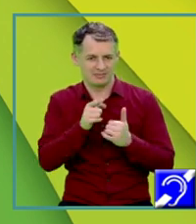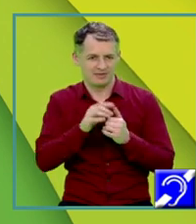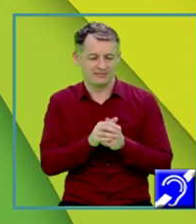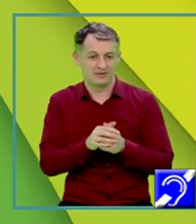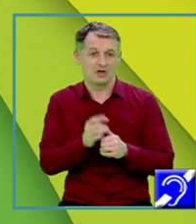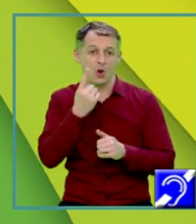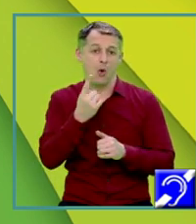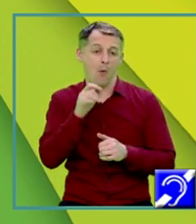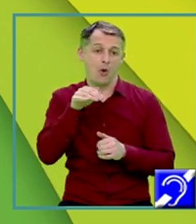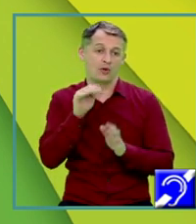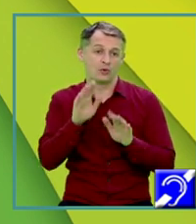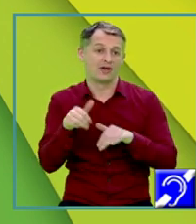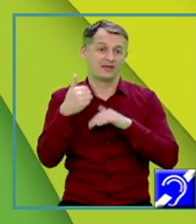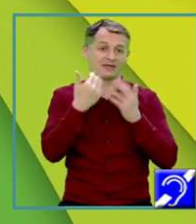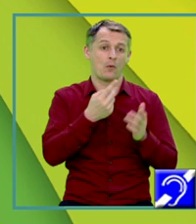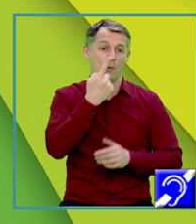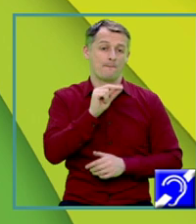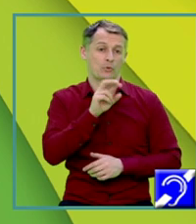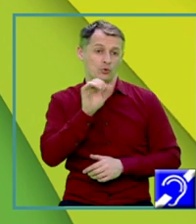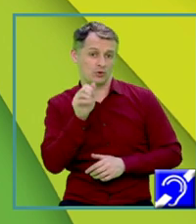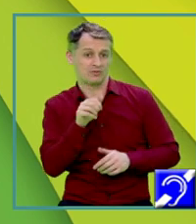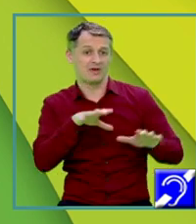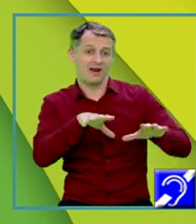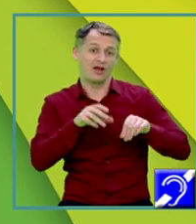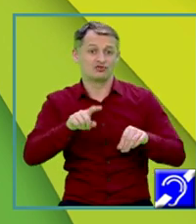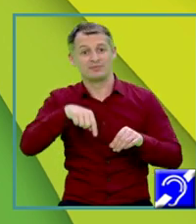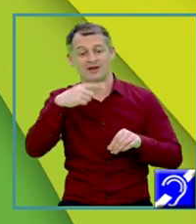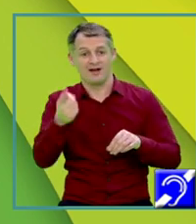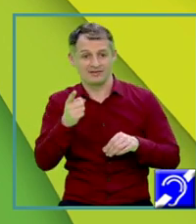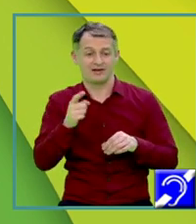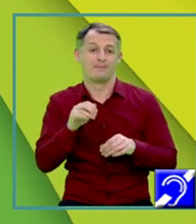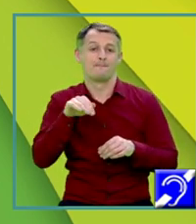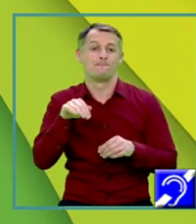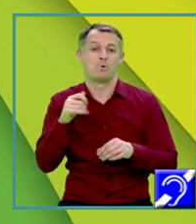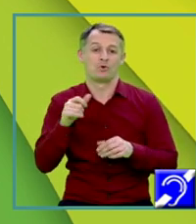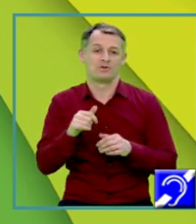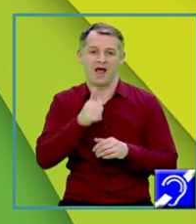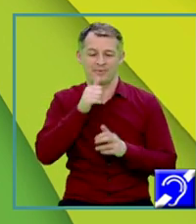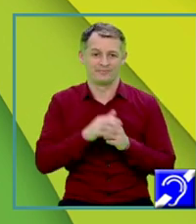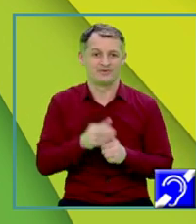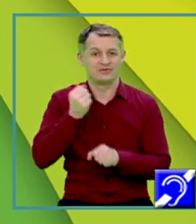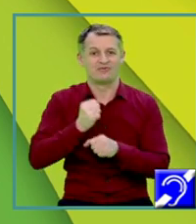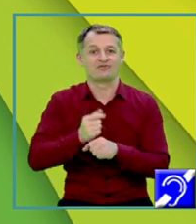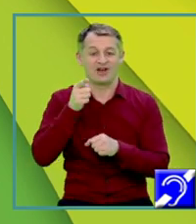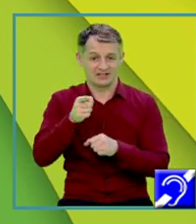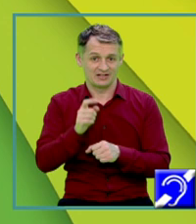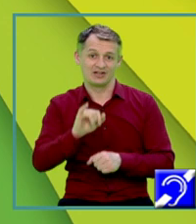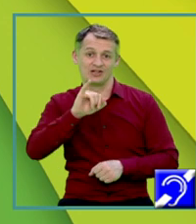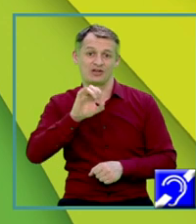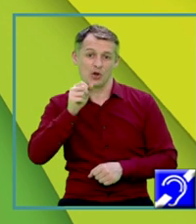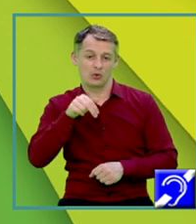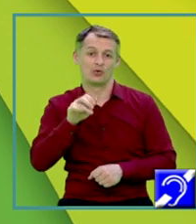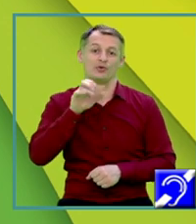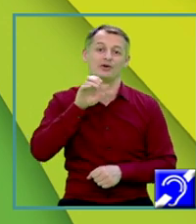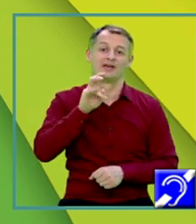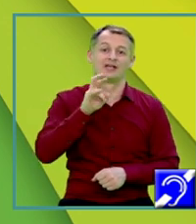de apă cedează un proton pe care îl acceptă o altă moleculă de apă, formând astfel ionul hidroniu